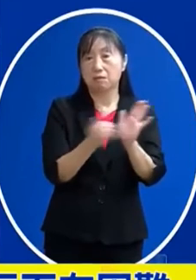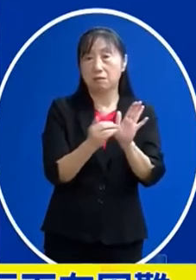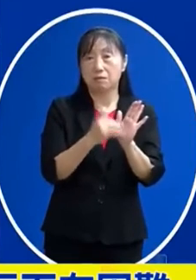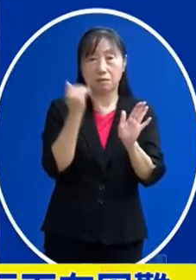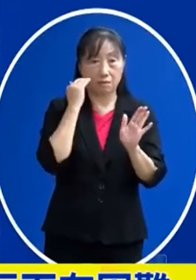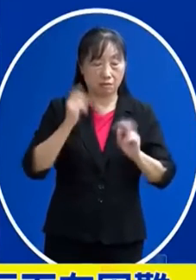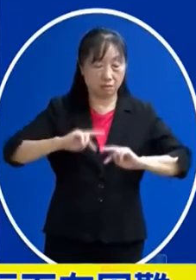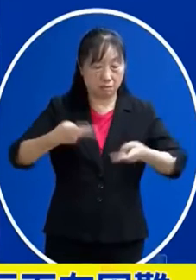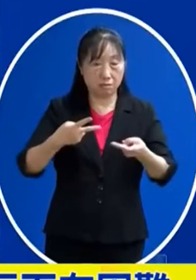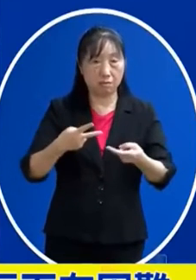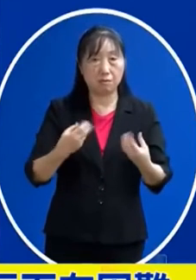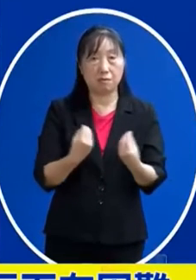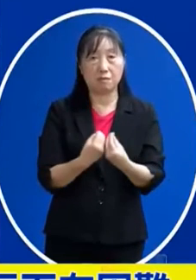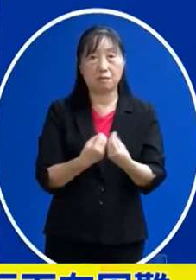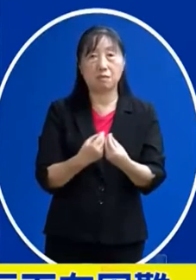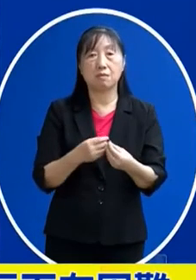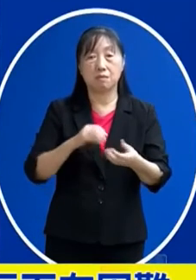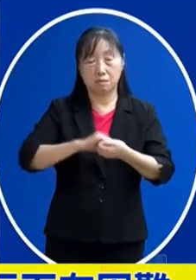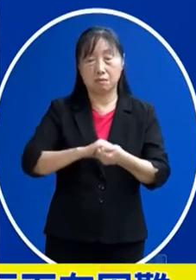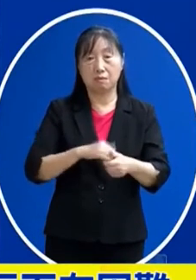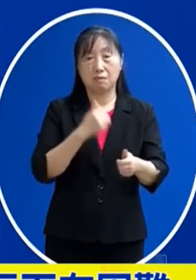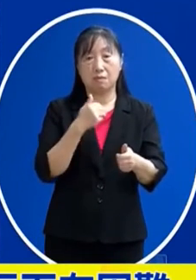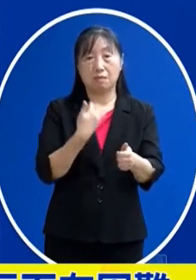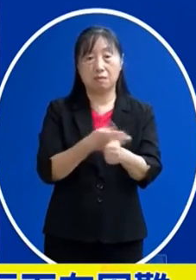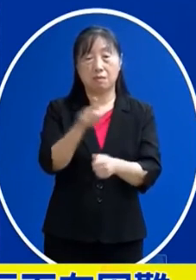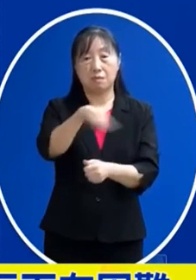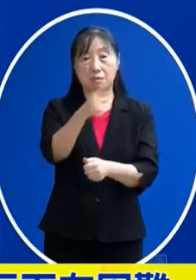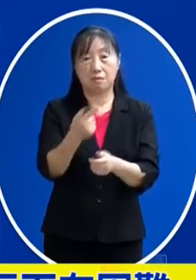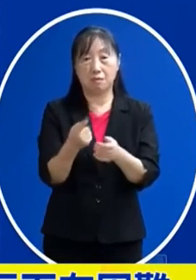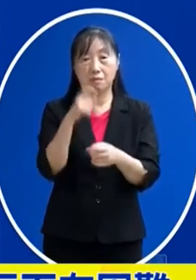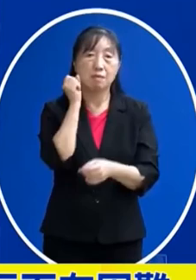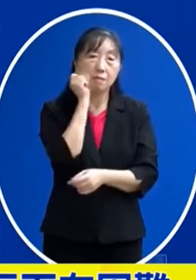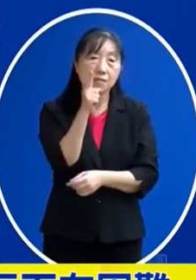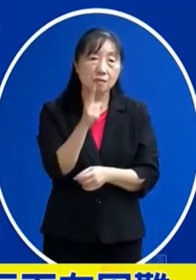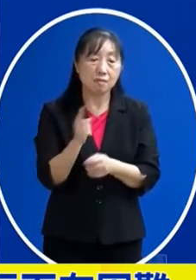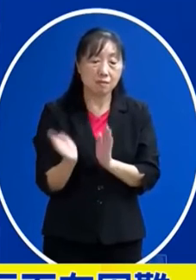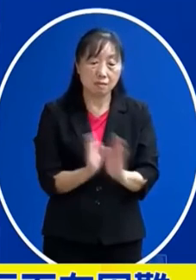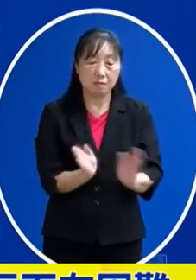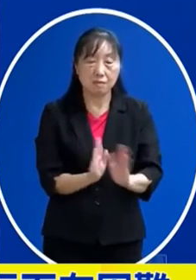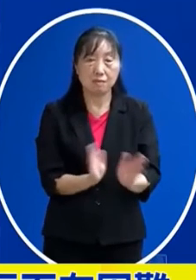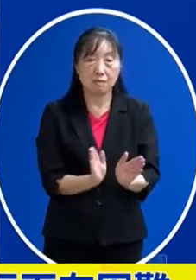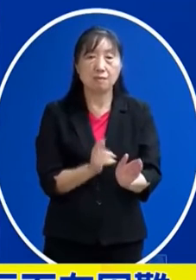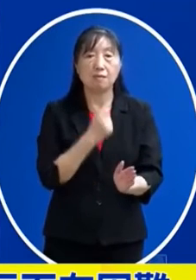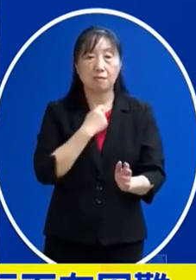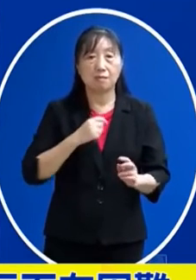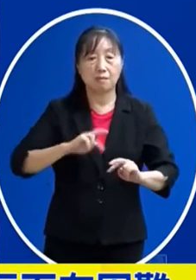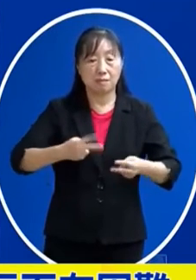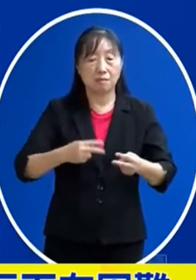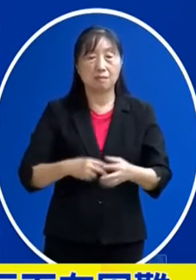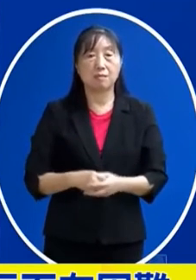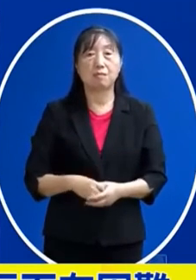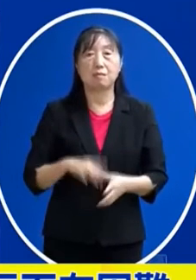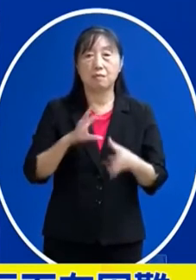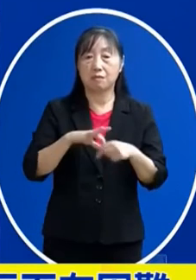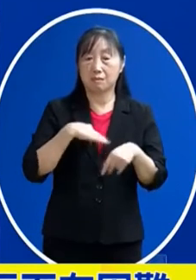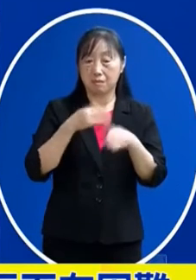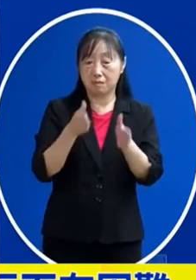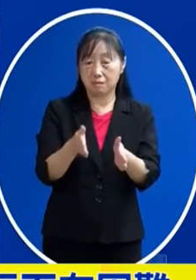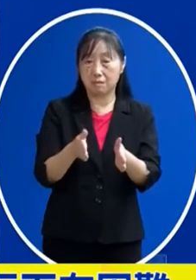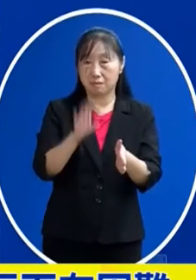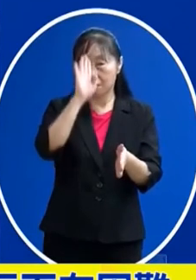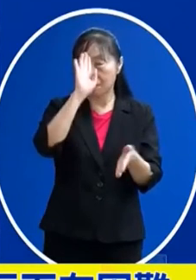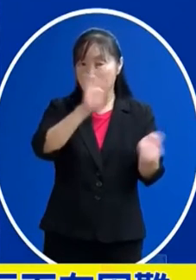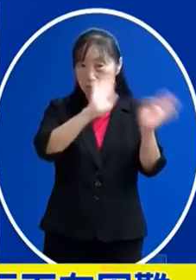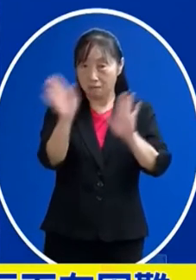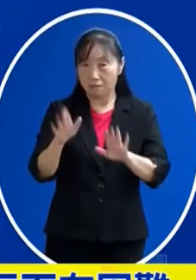以如果要修改也必须要给他们1个月的时间去做一些准备跟调整，所以我们目前是针对这个部分考量，就是说疫情